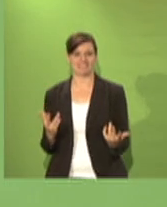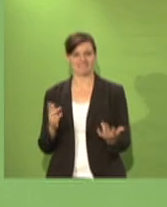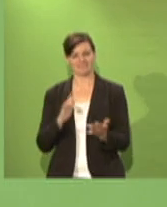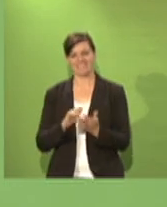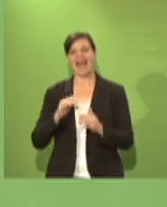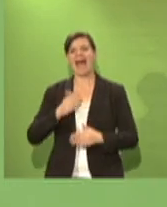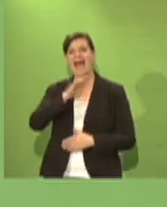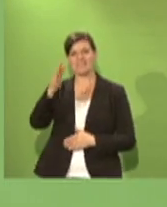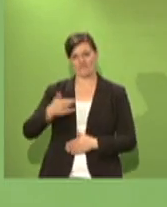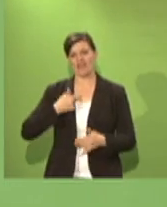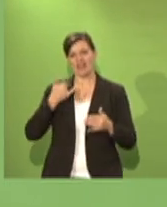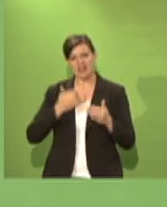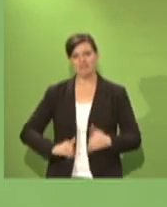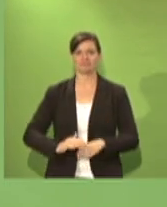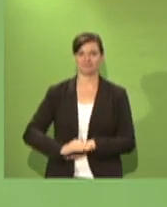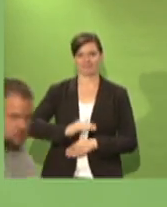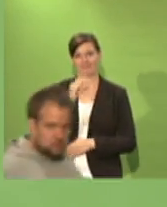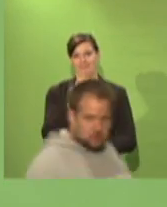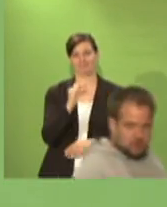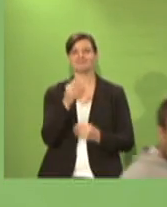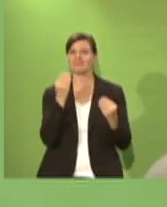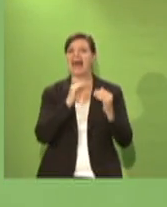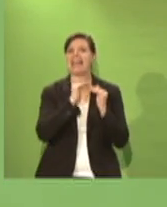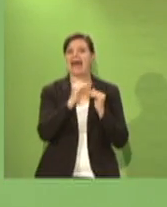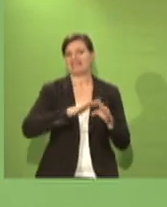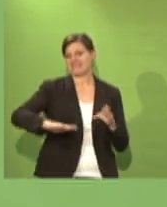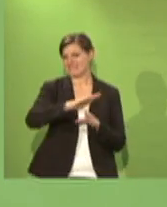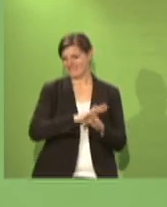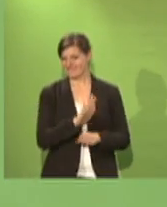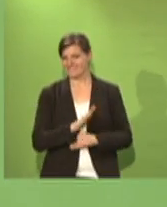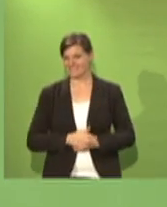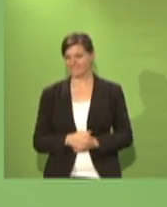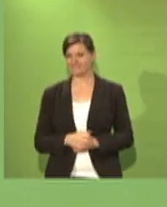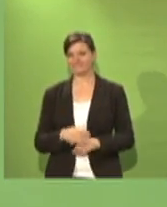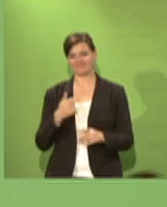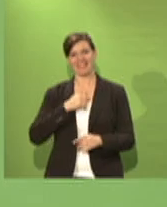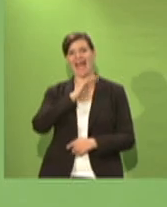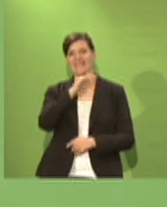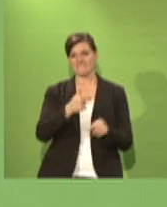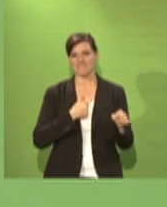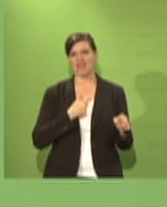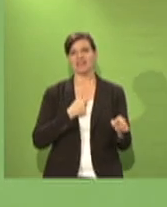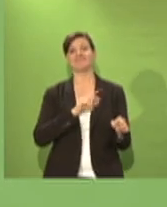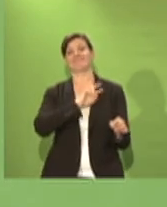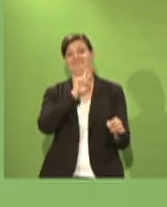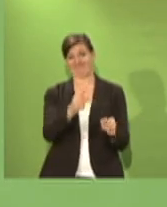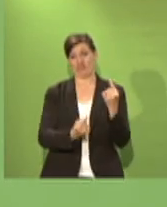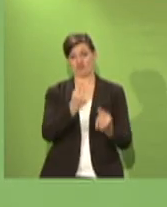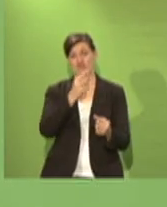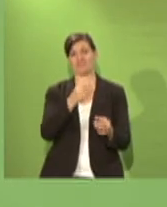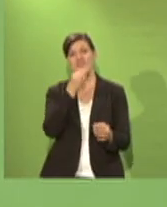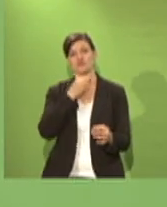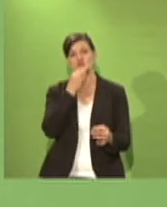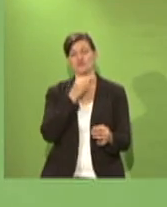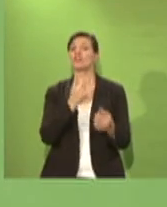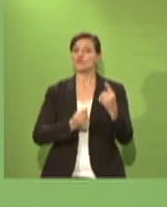Eifel aufgewachsen, was ja nun mit Sicherheit zu den ländlichen Regionen gehört. Ich bin auch in der Eifel zur Grünen Jugend und zu den Grünen gekommen.